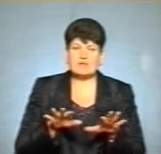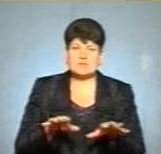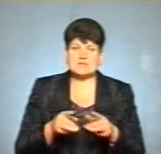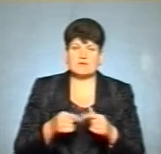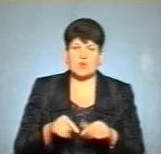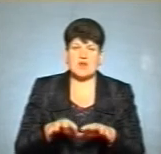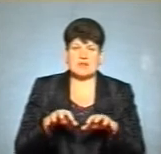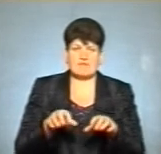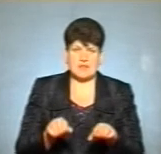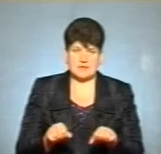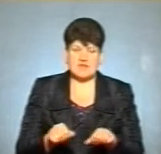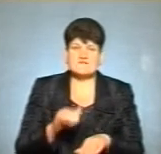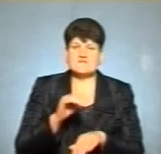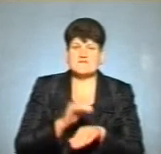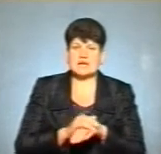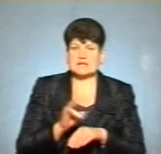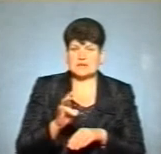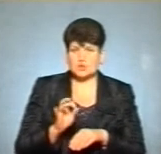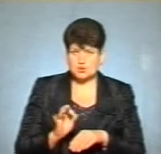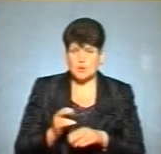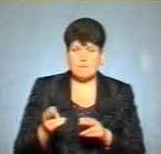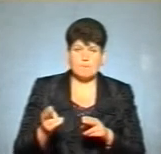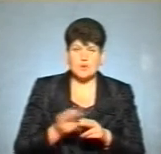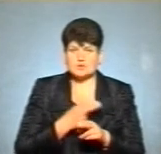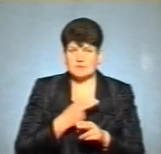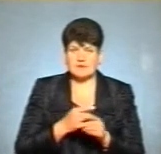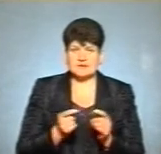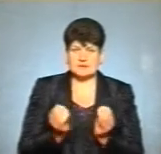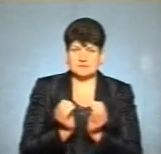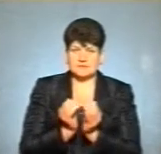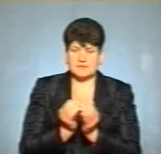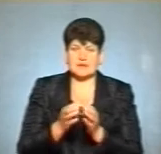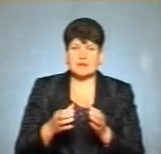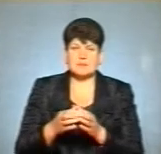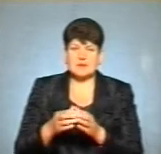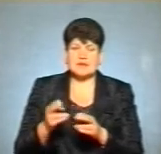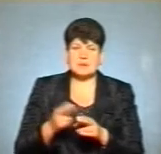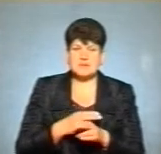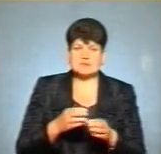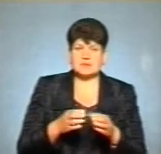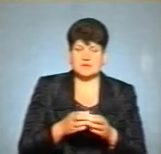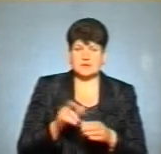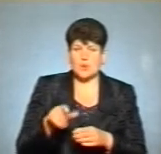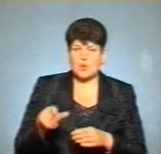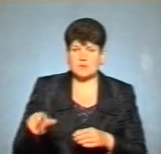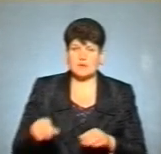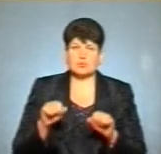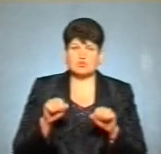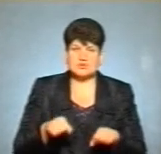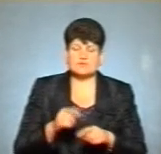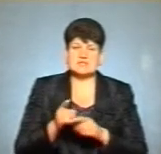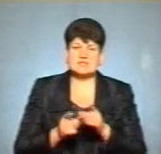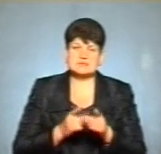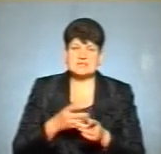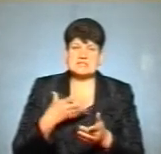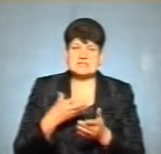органи влади. Фактично, позбавити невеликі партії та безпартійних громадян можливості змінювати